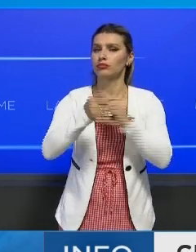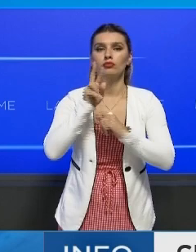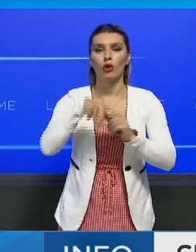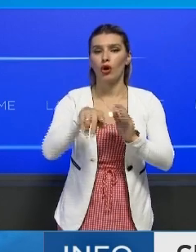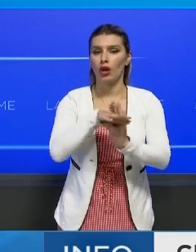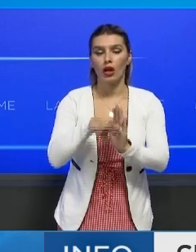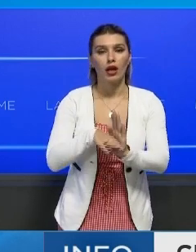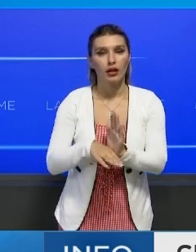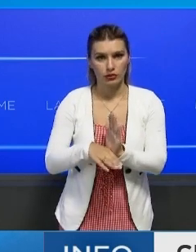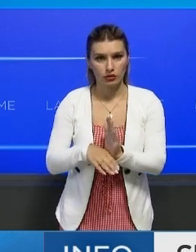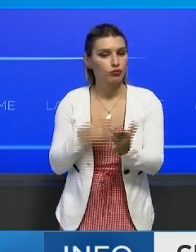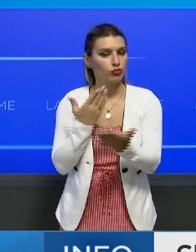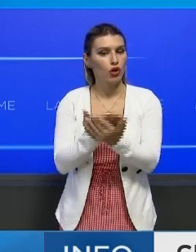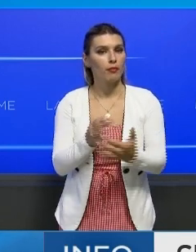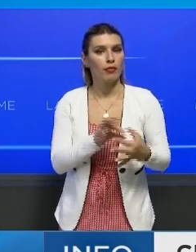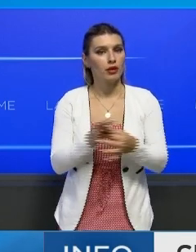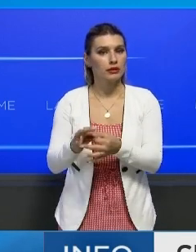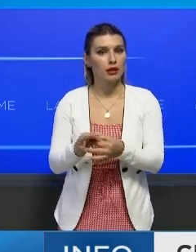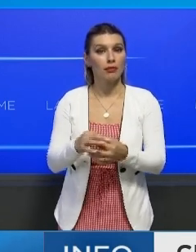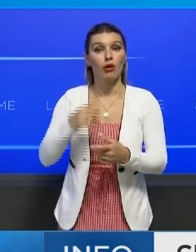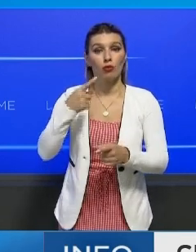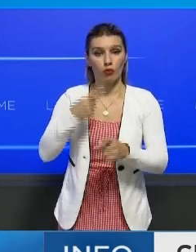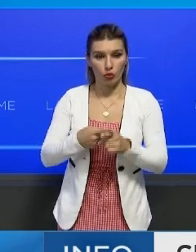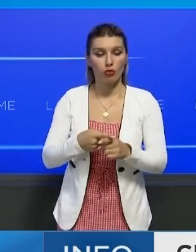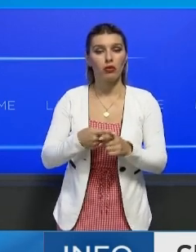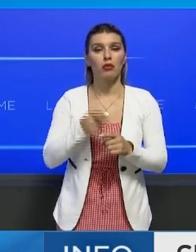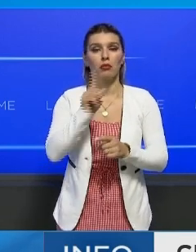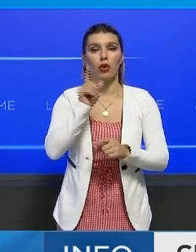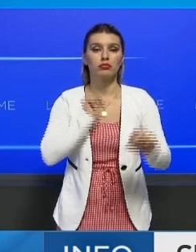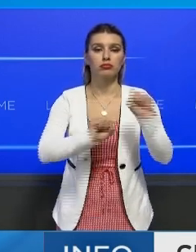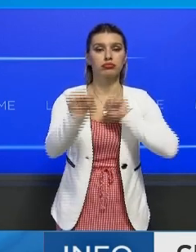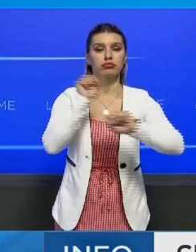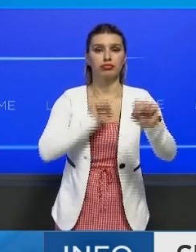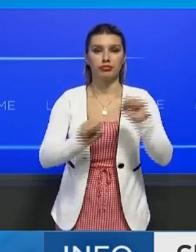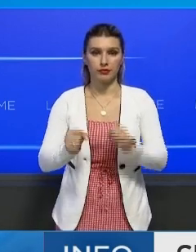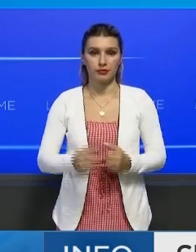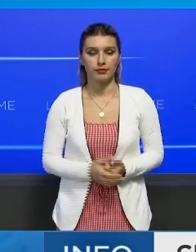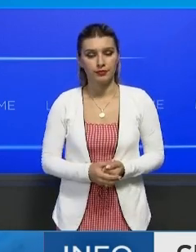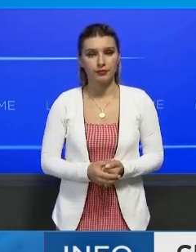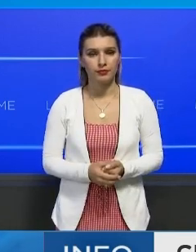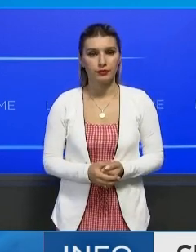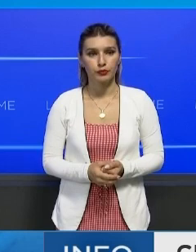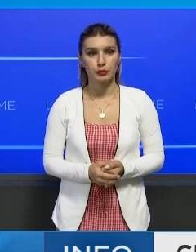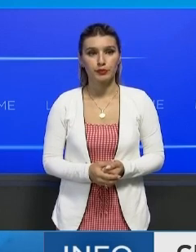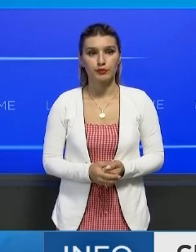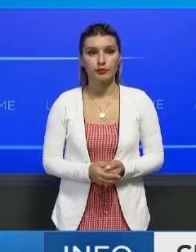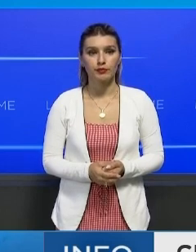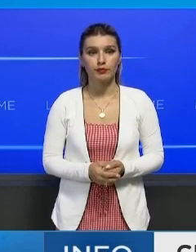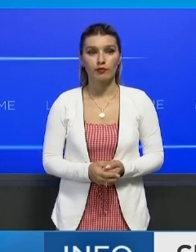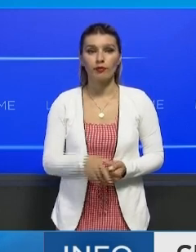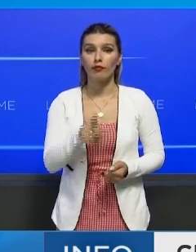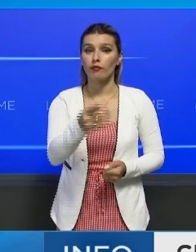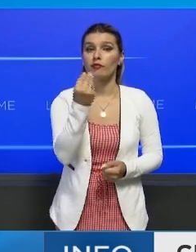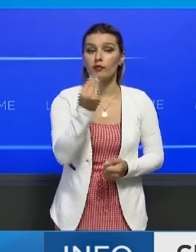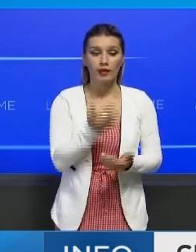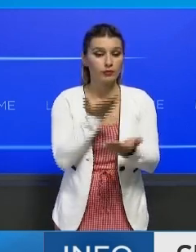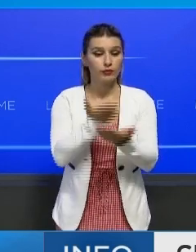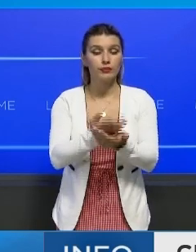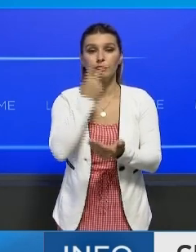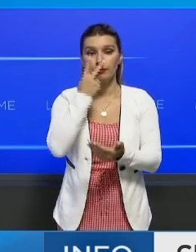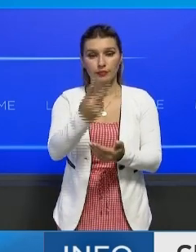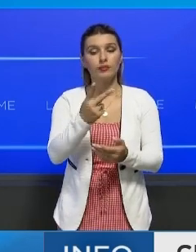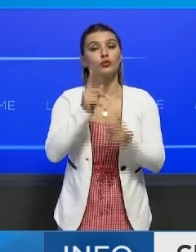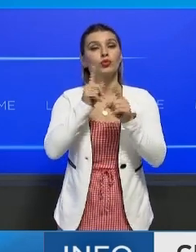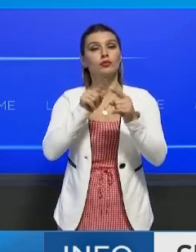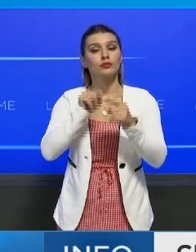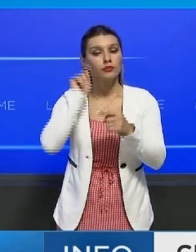konsiderueshme ligjin e propozuar dhe mos shkojmë duke e shtyar në tërsi. Është një iniciativë e cila duhet me u pa